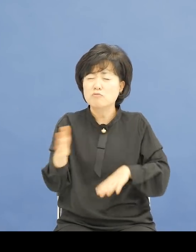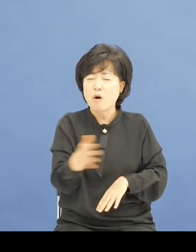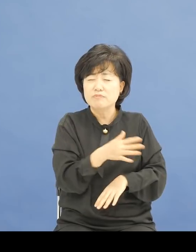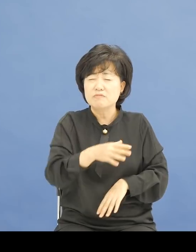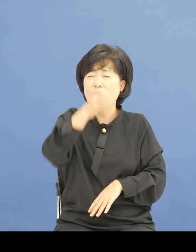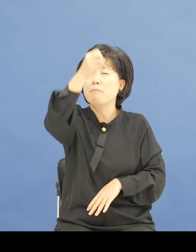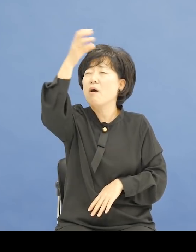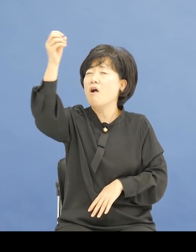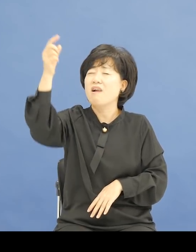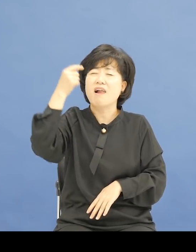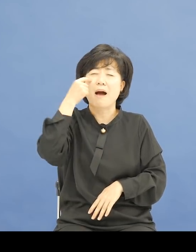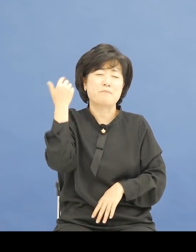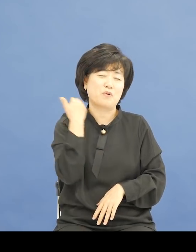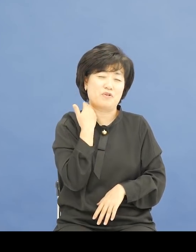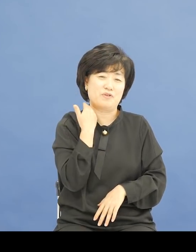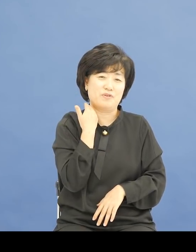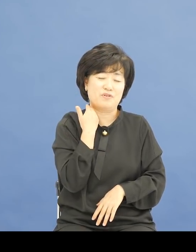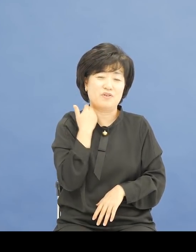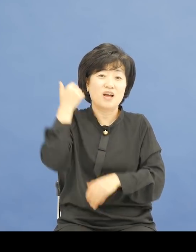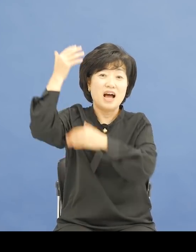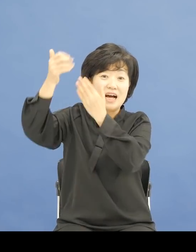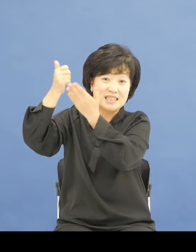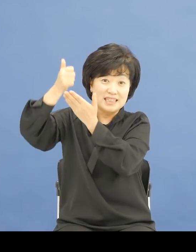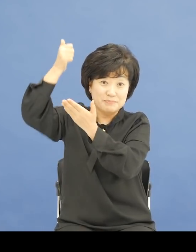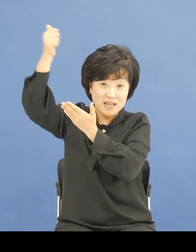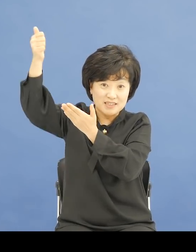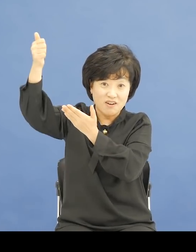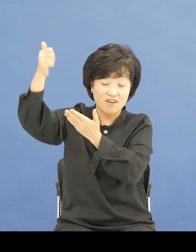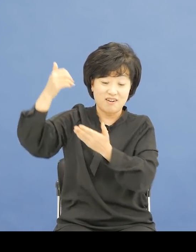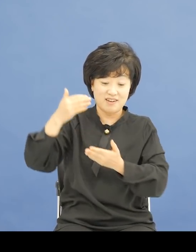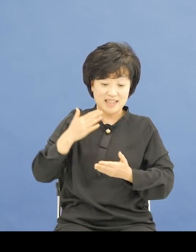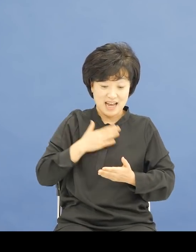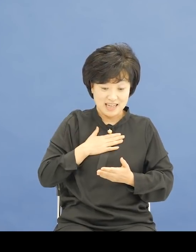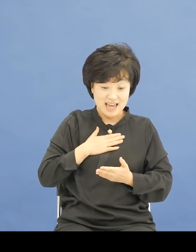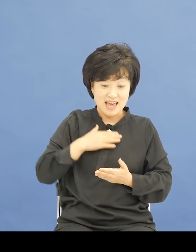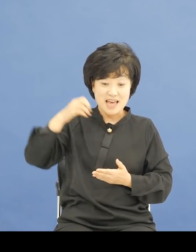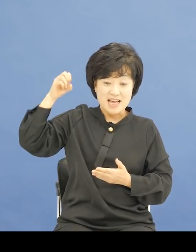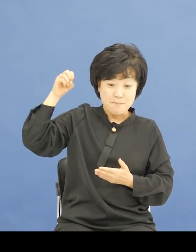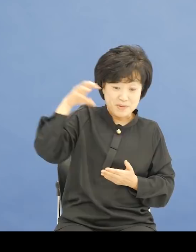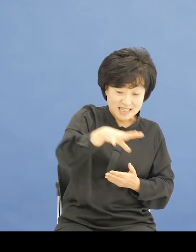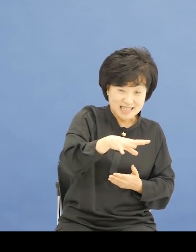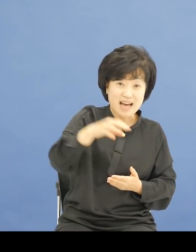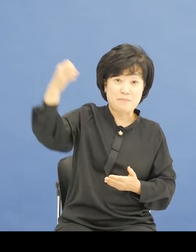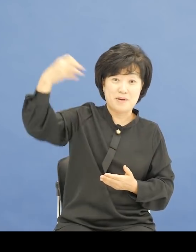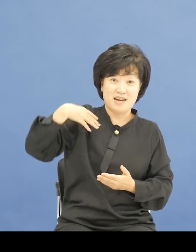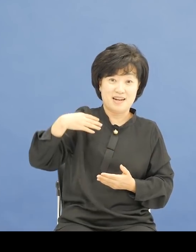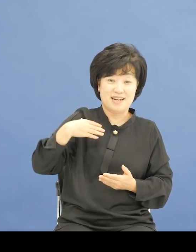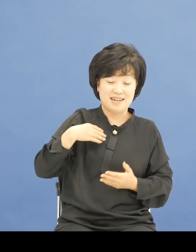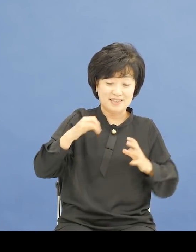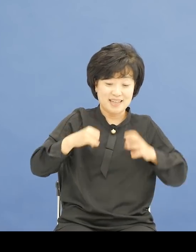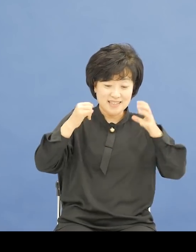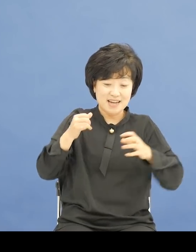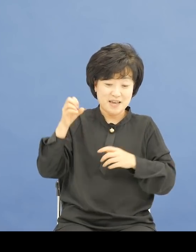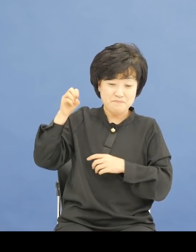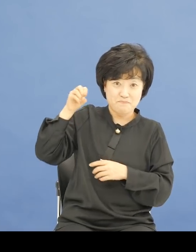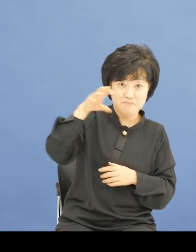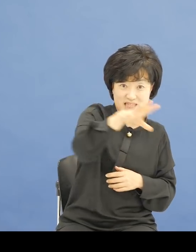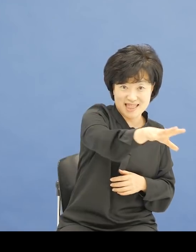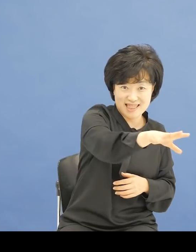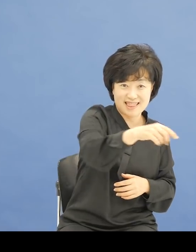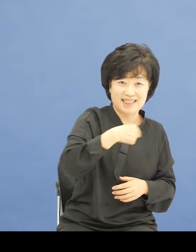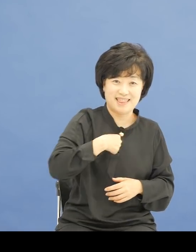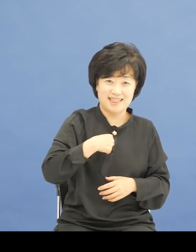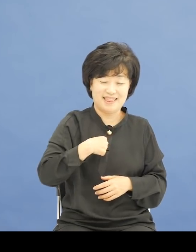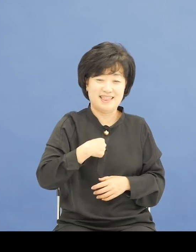별은 빛날 수가 없다고 하지 않습니까? 그렇죠, 그렇죠. 하나님께서는 우리 모두를 향해서 세상의 빛이라고 말씀하셨잖아요. 네. 주님의 빛을 나타내는